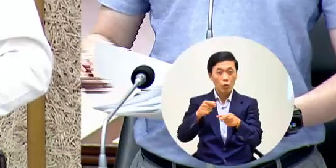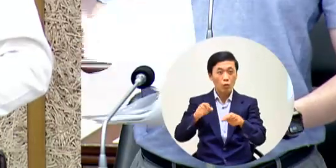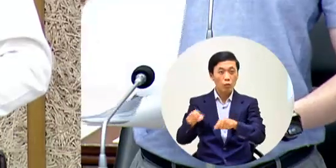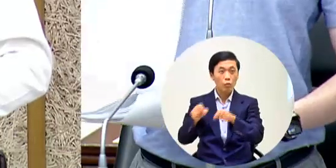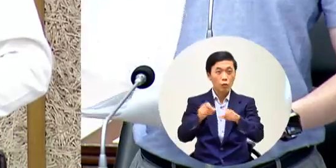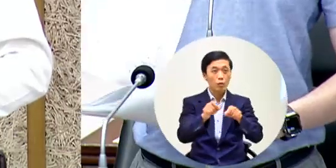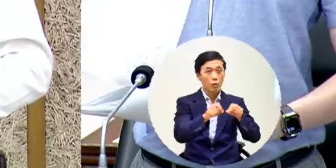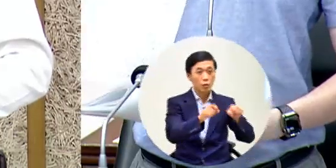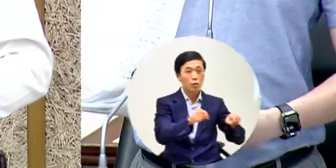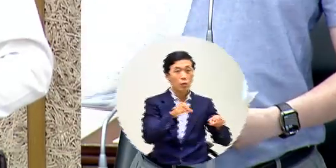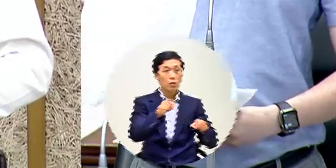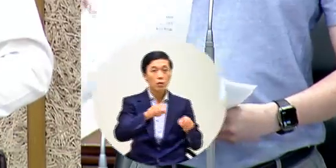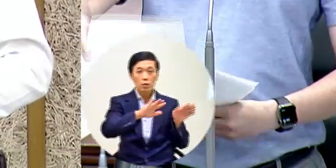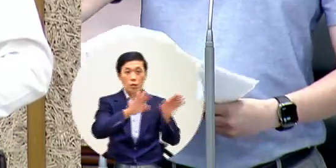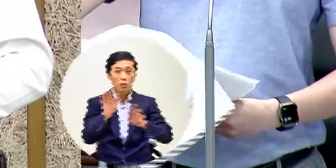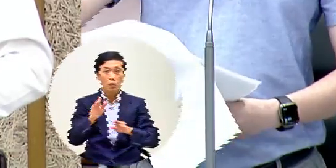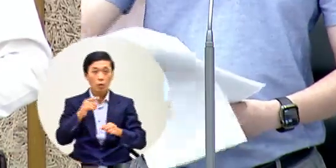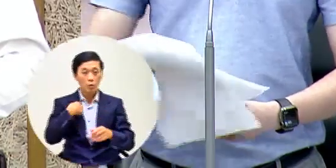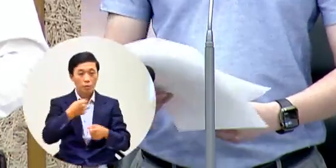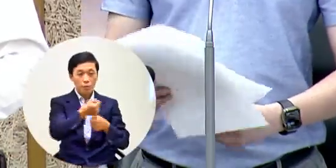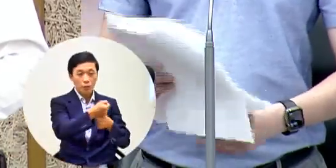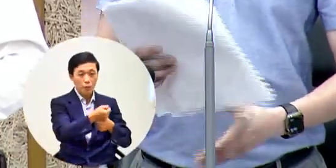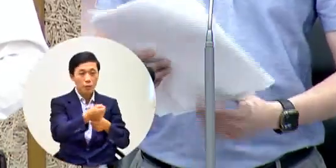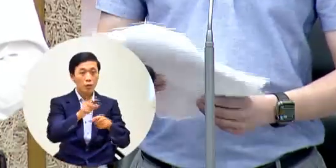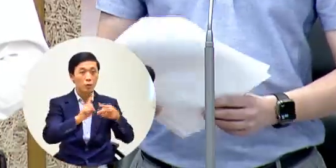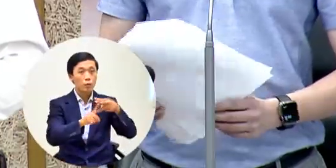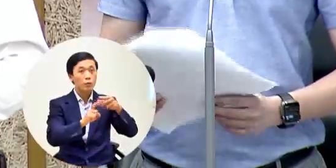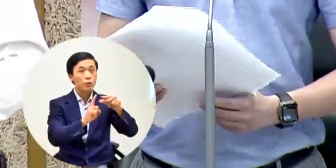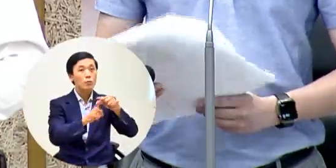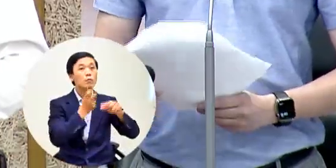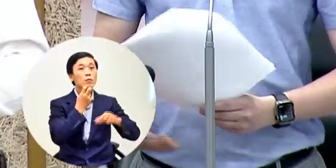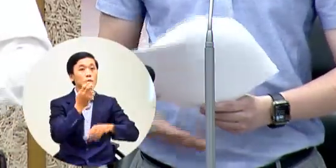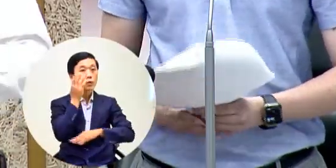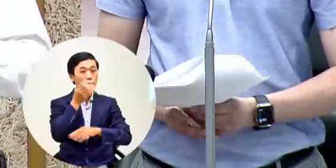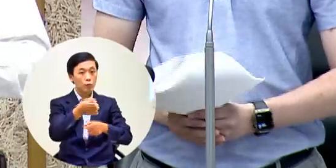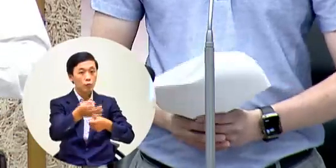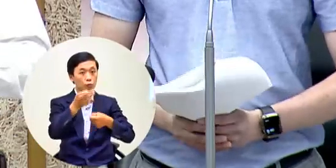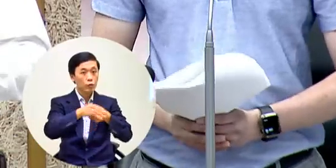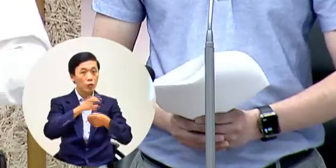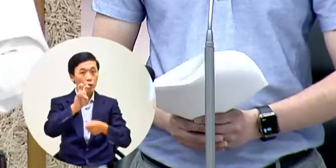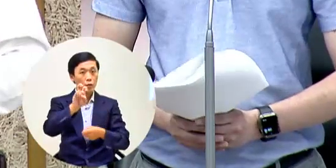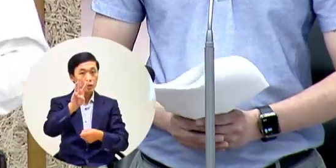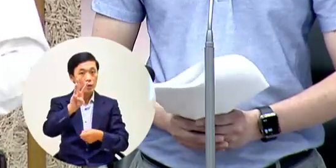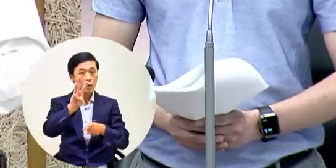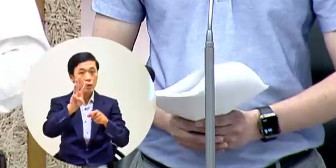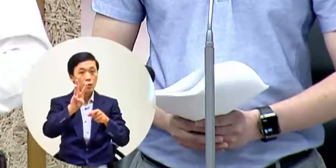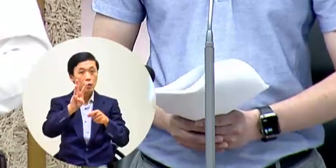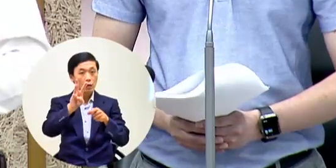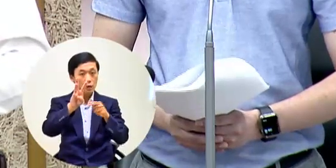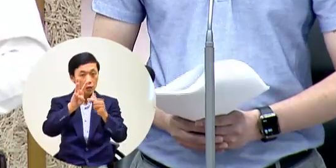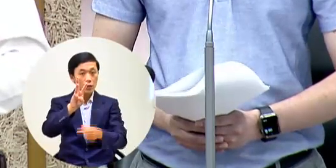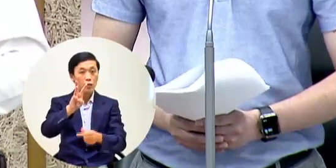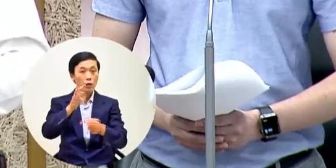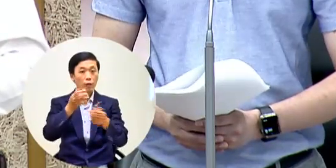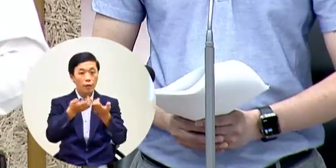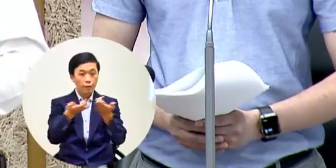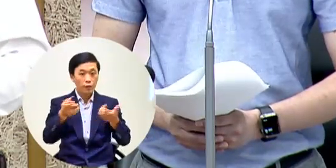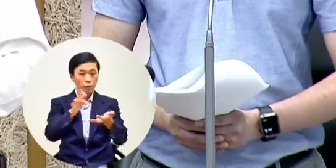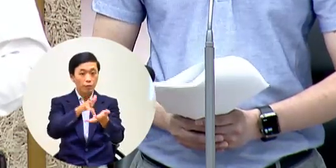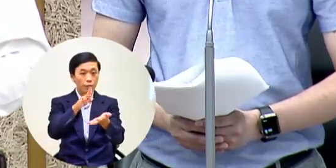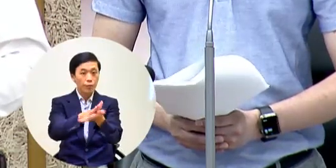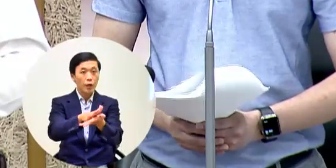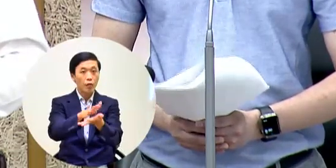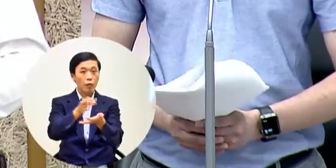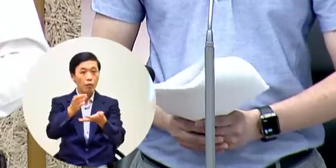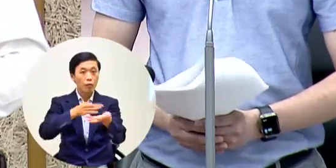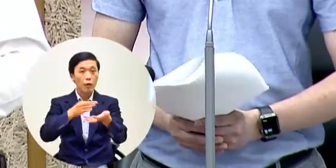前是争取到中央20.3亿的这一个经费，分成9标，另外再加1标那个